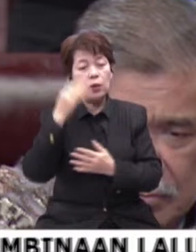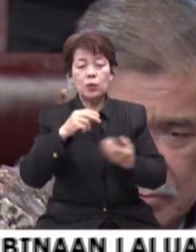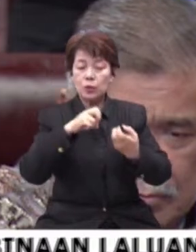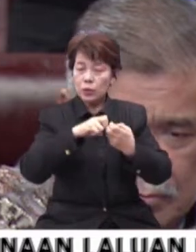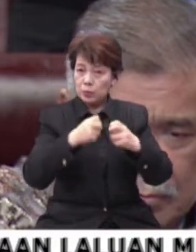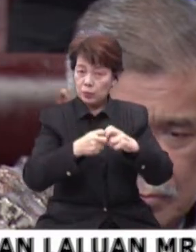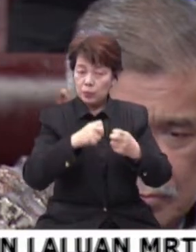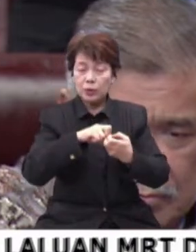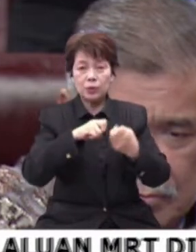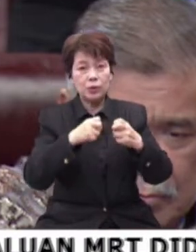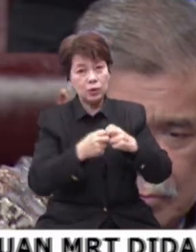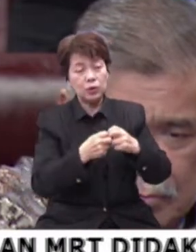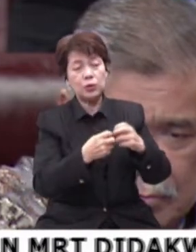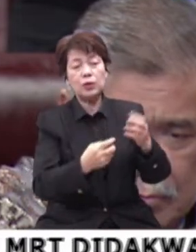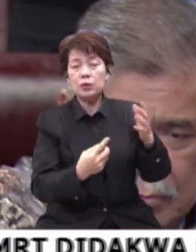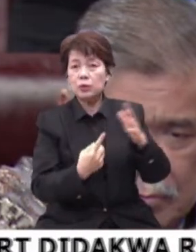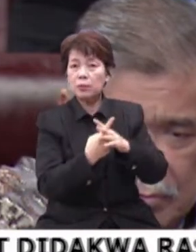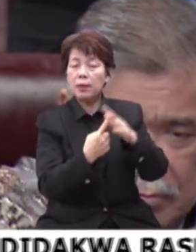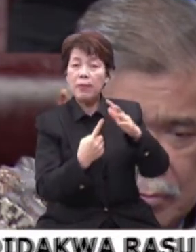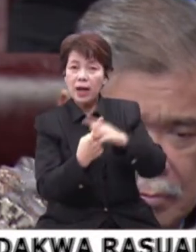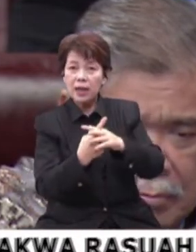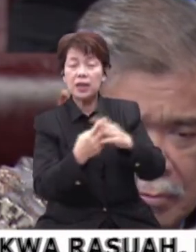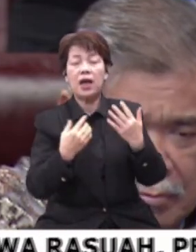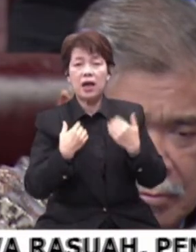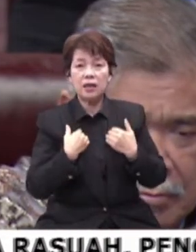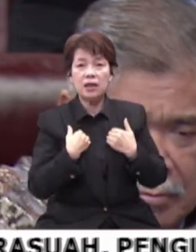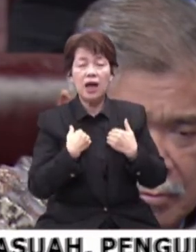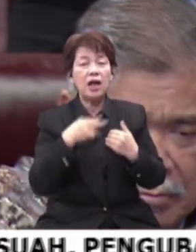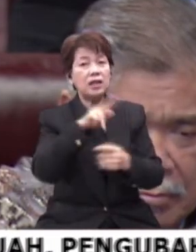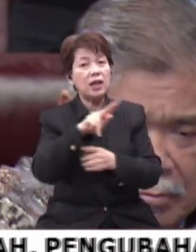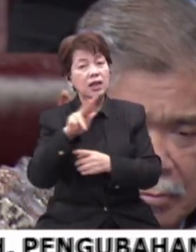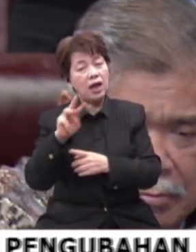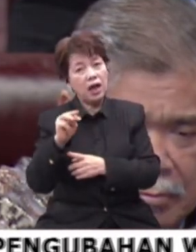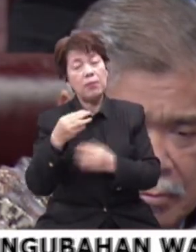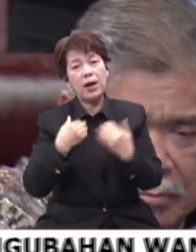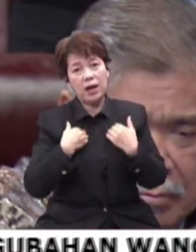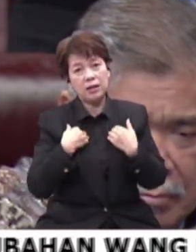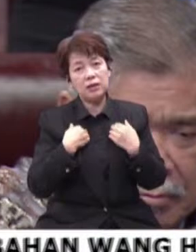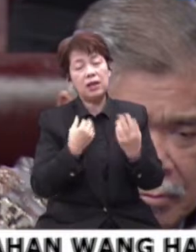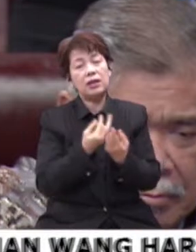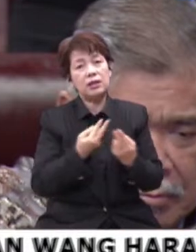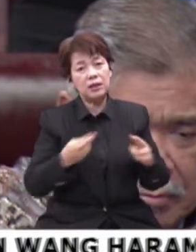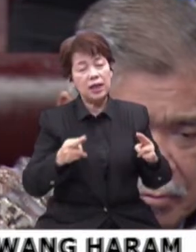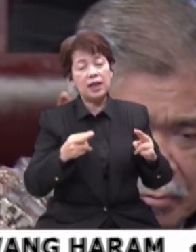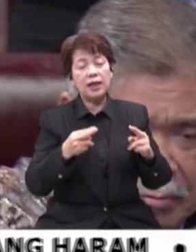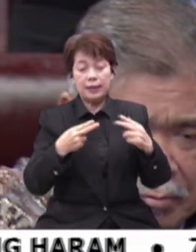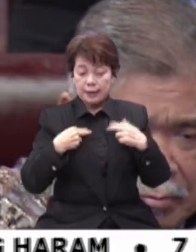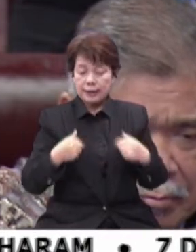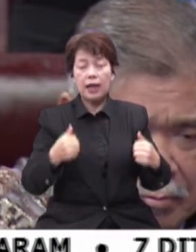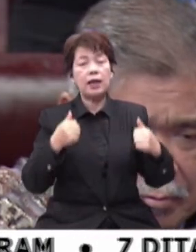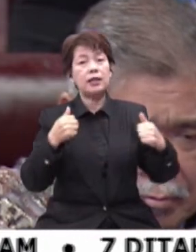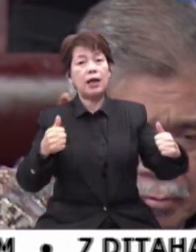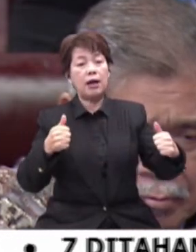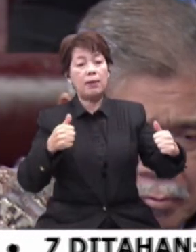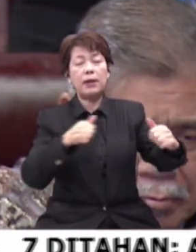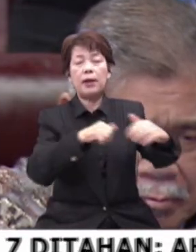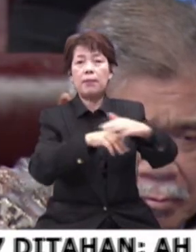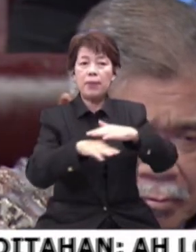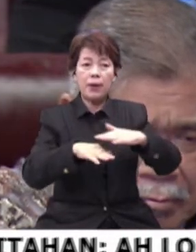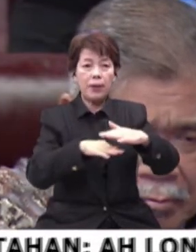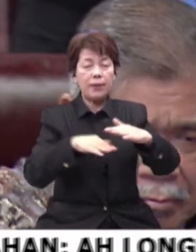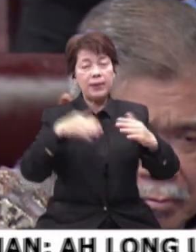berbatang GGM yang menyediakan kesehatan dan perawatan kepada pesat